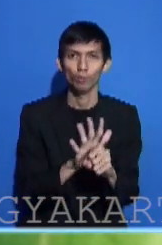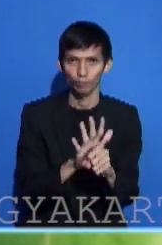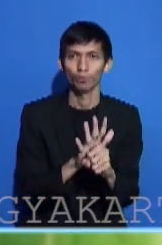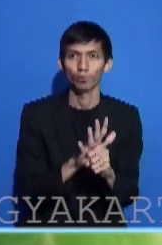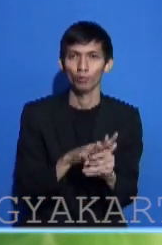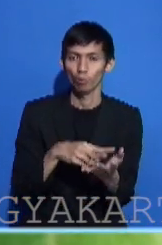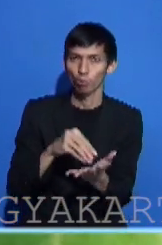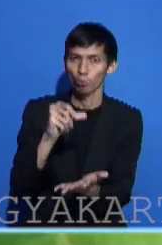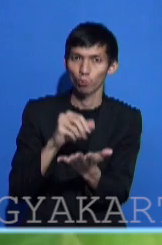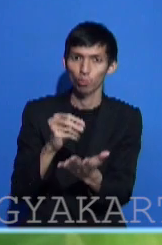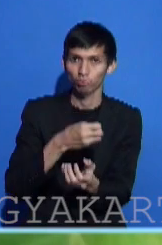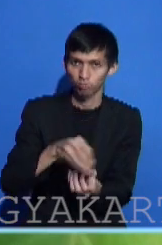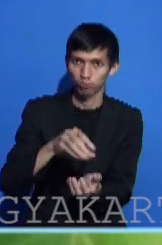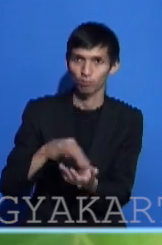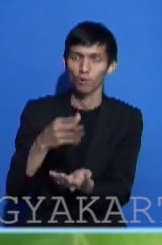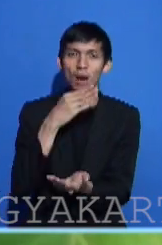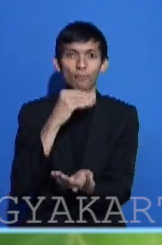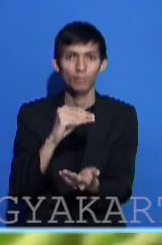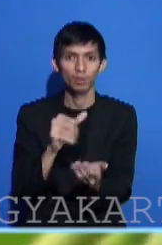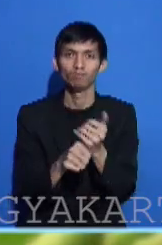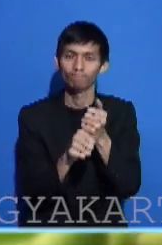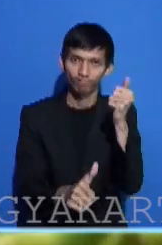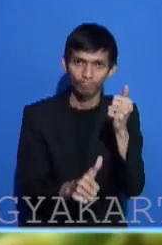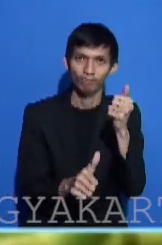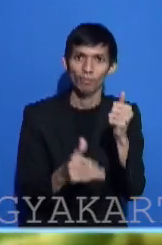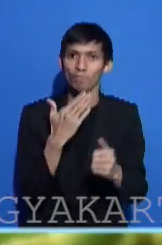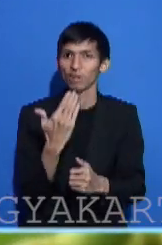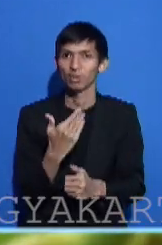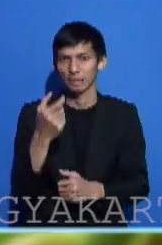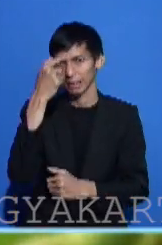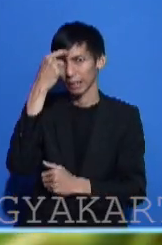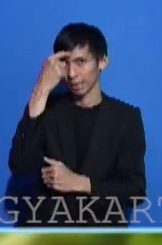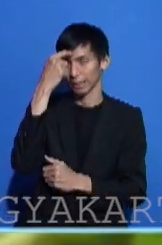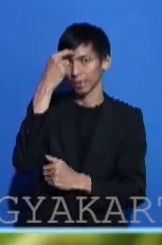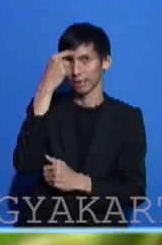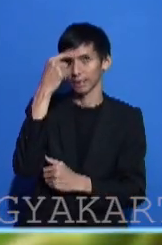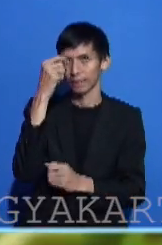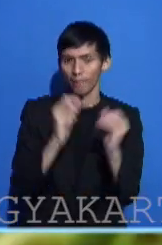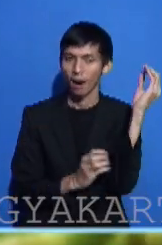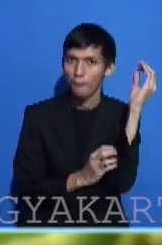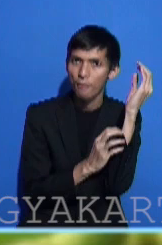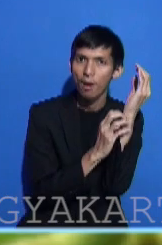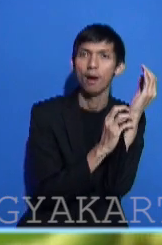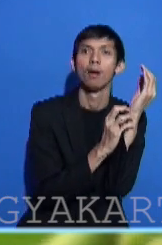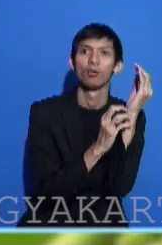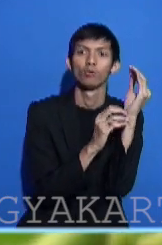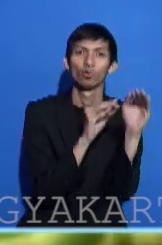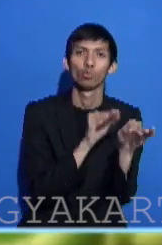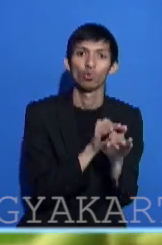dan katilar omo ing Kang asring reboso mboten sanes kutu kebul walang Ijem sarto